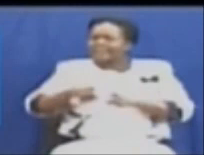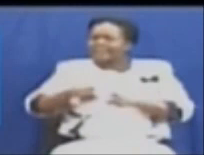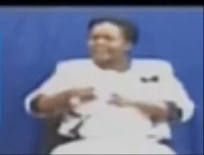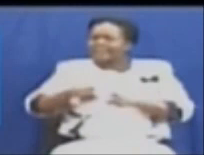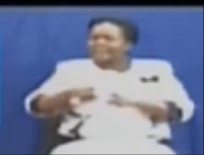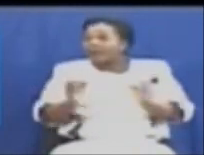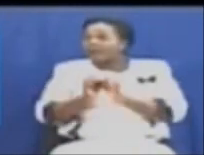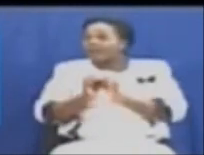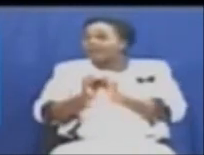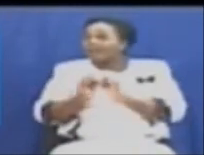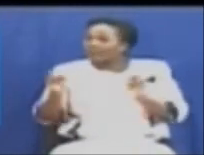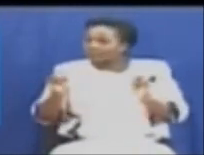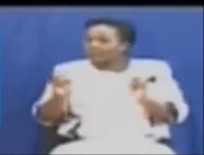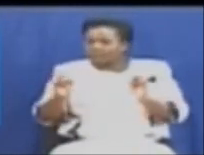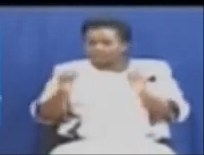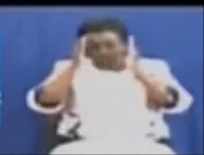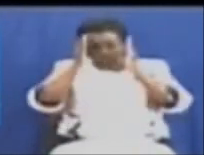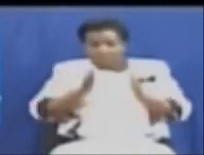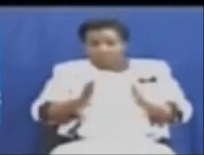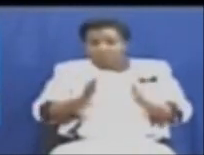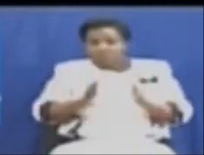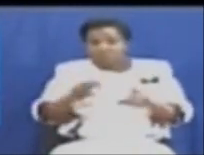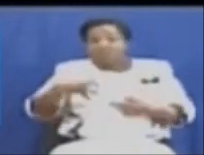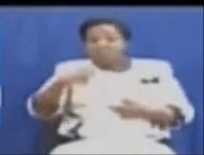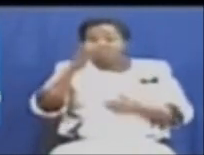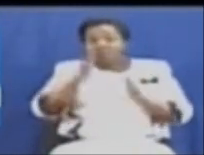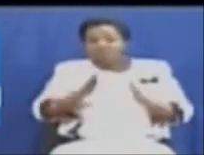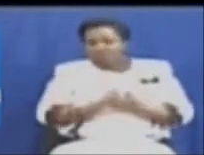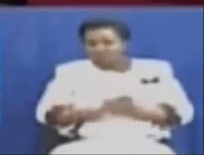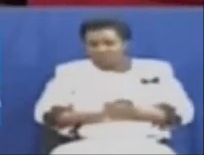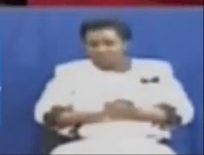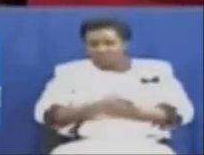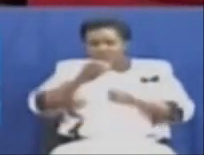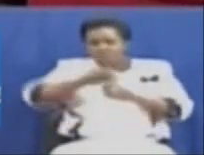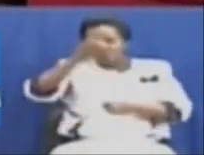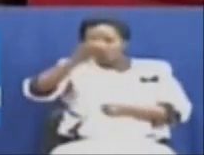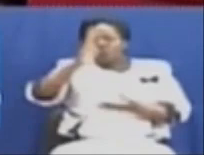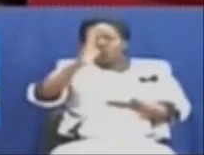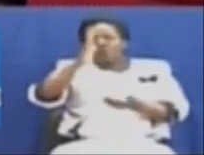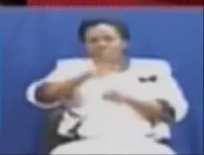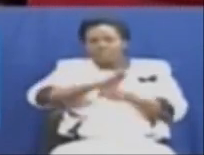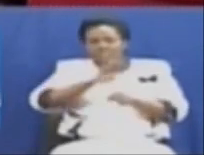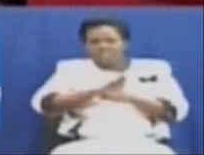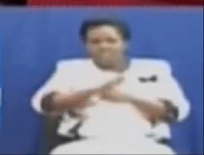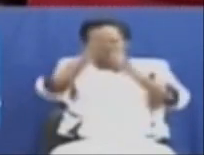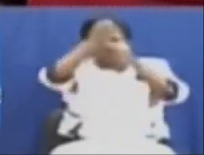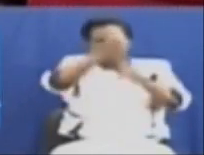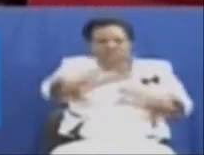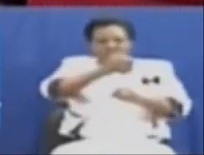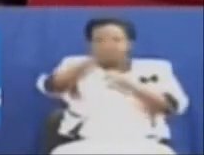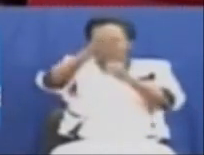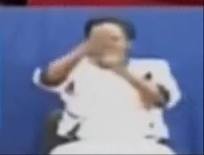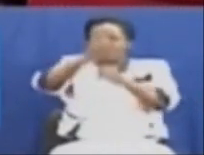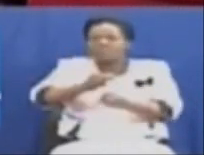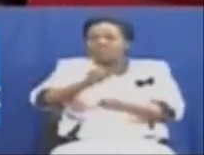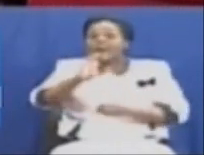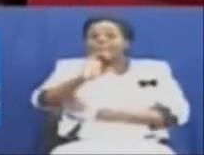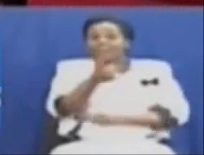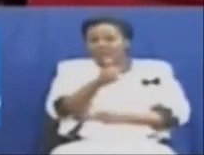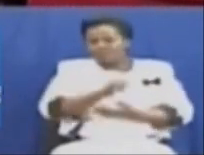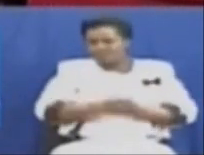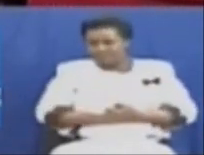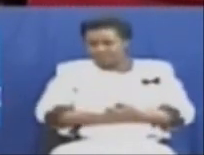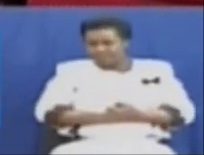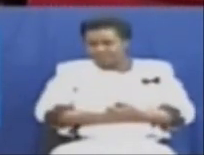nafasi ya kumuuliza Waziri Mkuu swali. Mheshimiwa Waziri Mkuu, pamoja na mpango mzuri wa serikali wa kuhakikisha kwamba